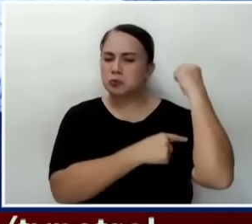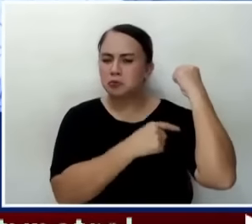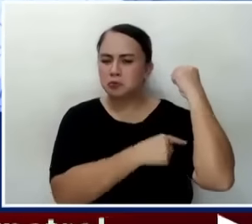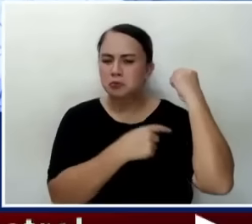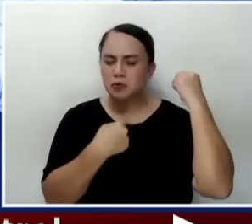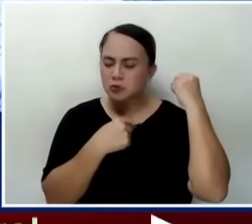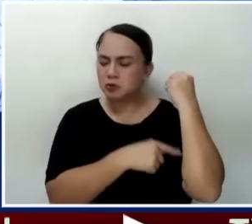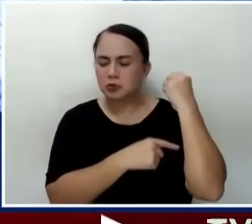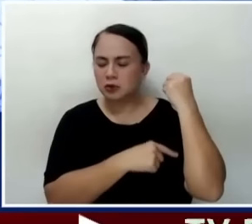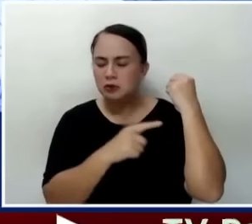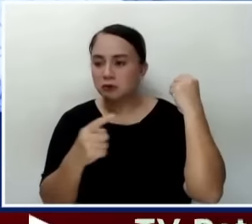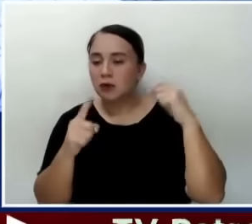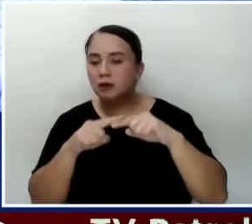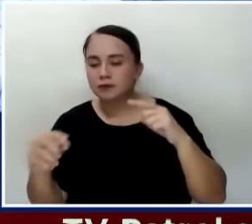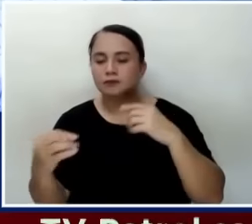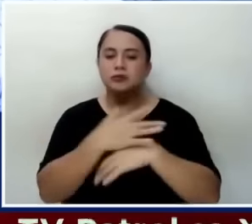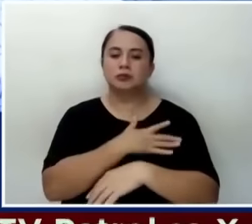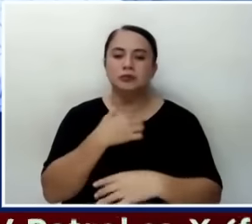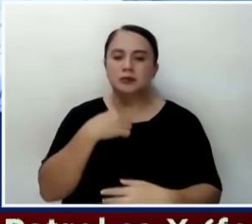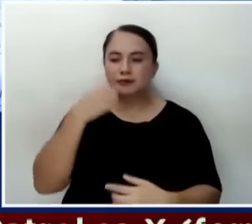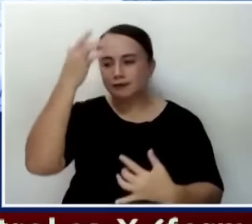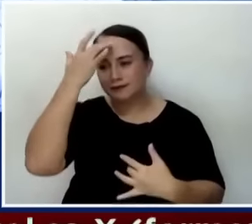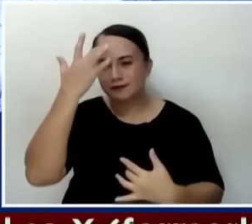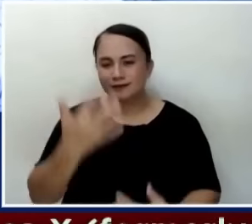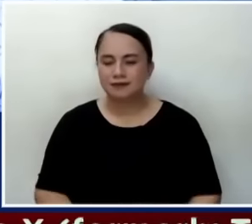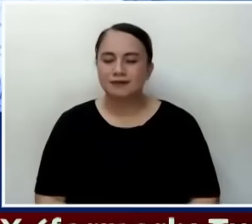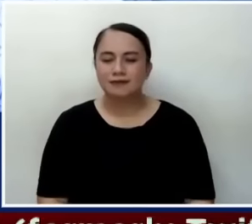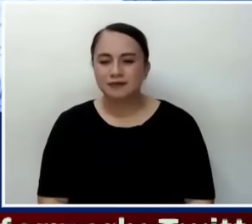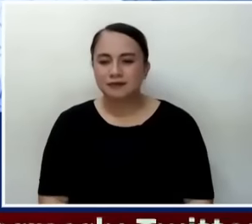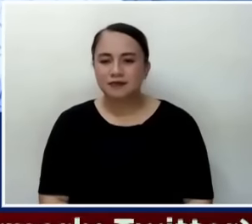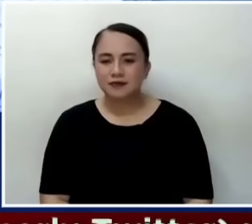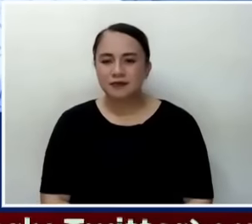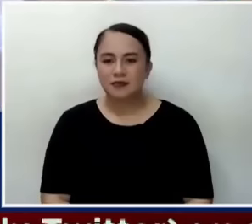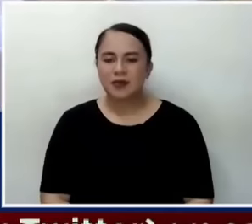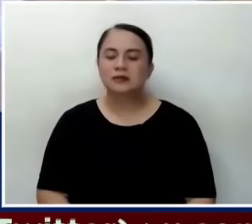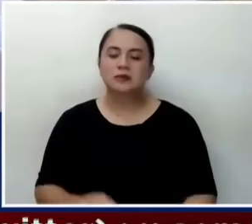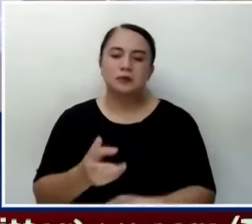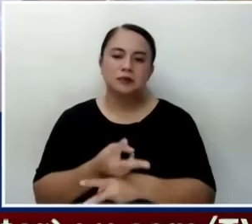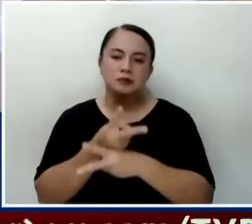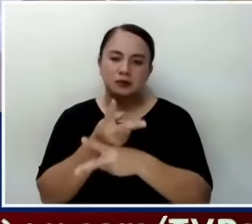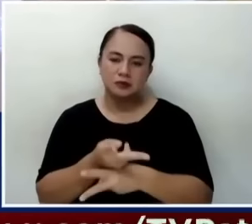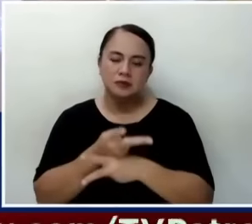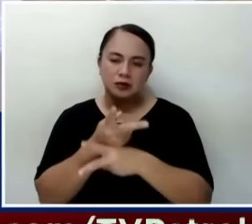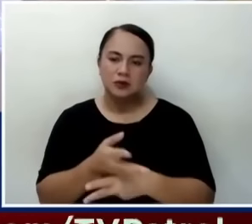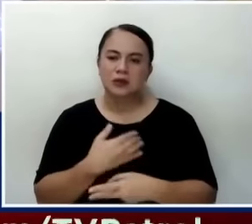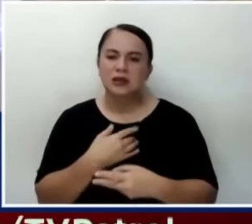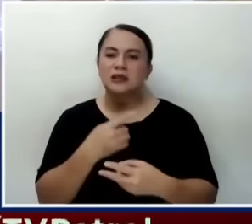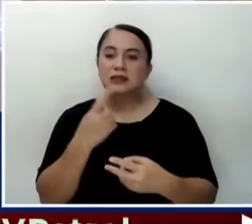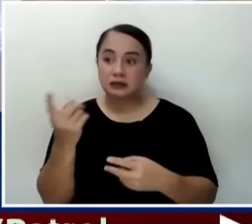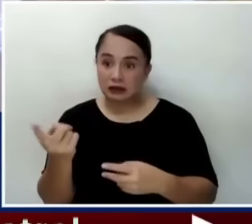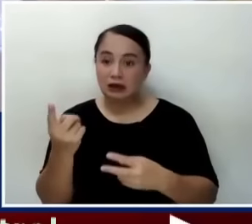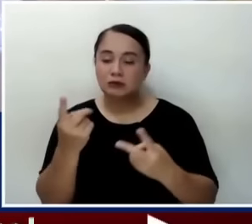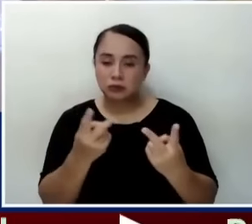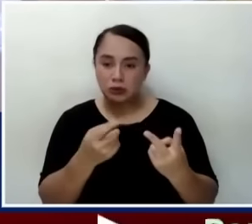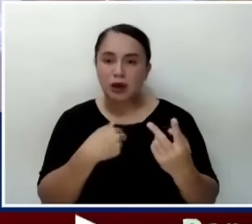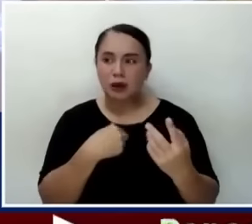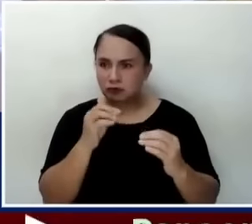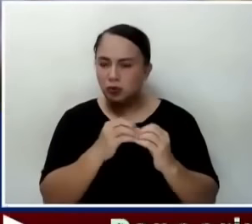eto, tinamaan din ako ng sakit. Kaya ingat lang din tayo. Ilan lang sina Jesse at Warley sa